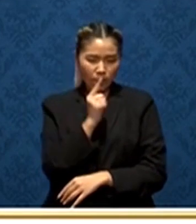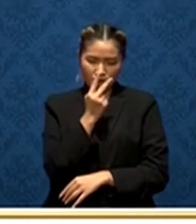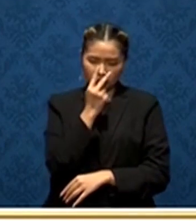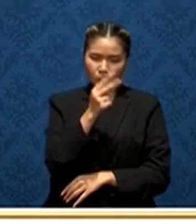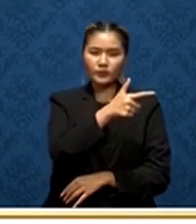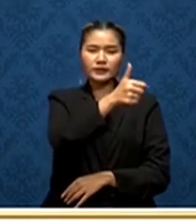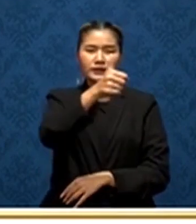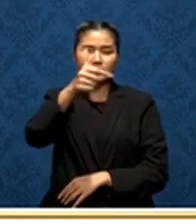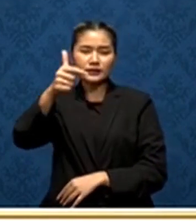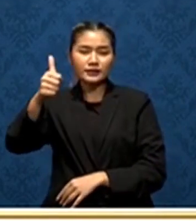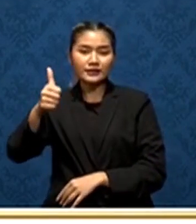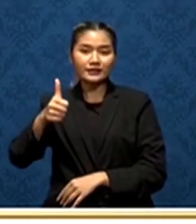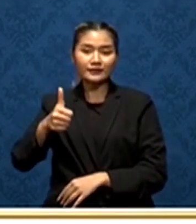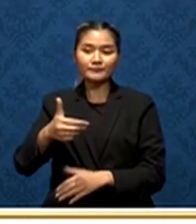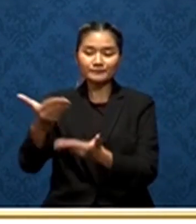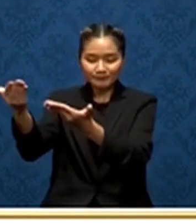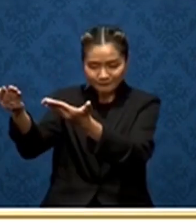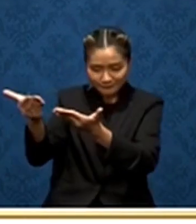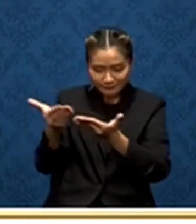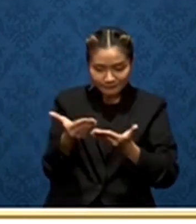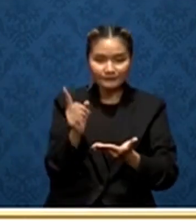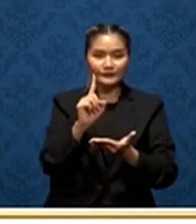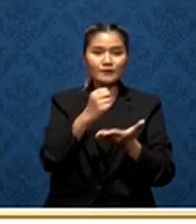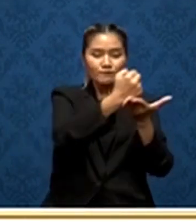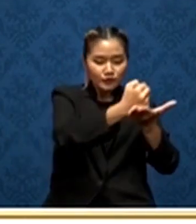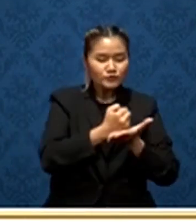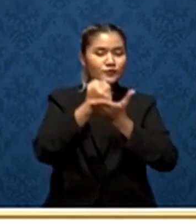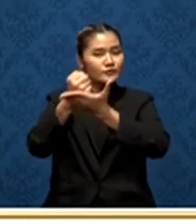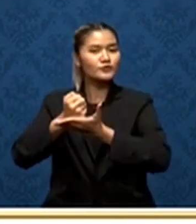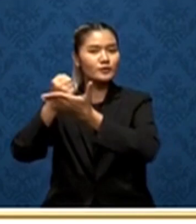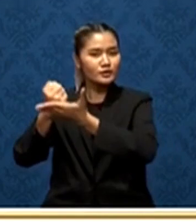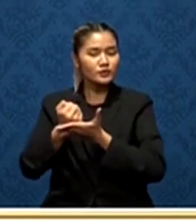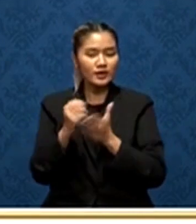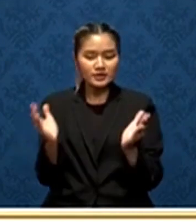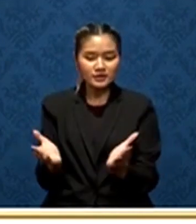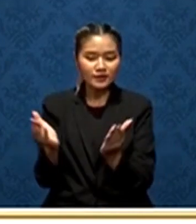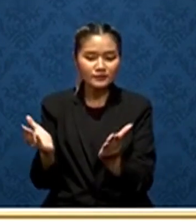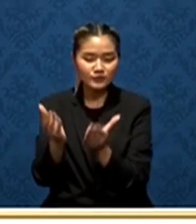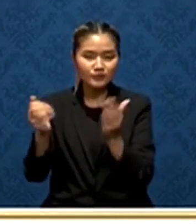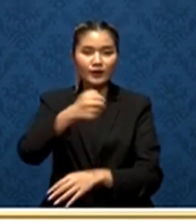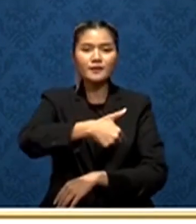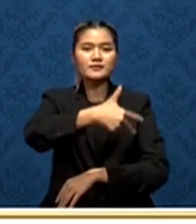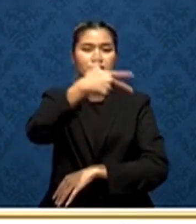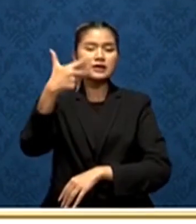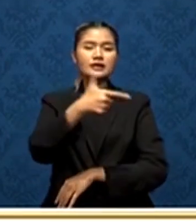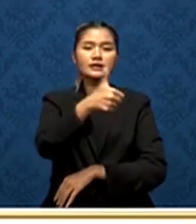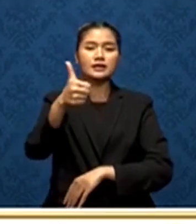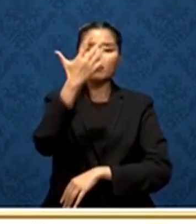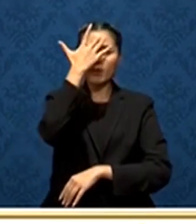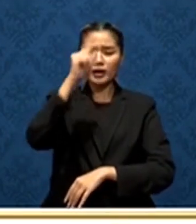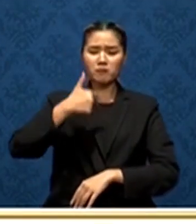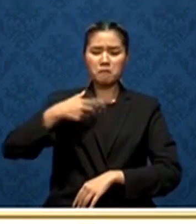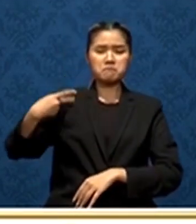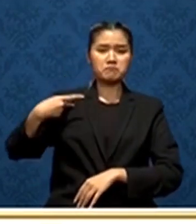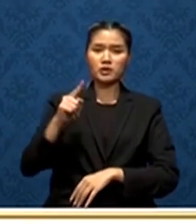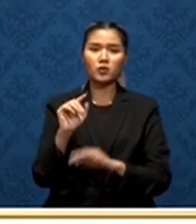เชิญชวนคุณกิตติคุณด้วยว่าเข้ามาช่วยกันนะครับเพราะเรามันไม่มีผลประโยชน์อะไรนอกจากผลประโยชน์